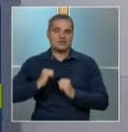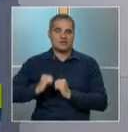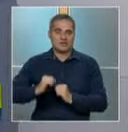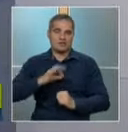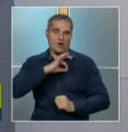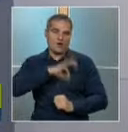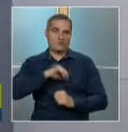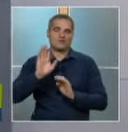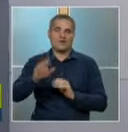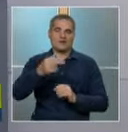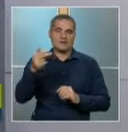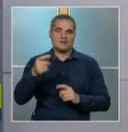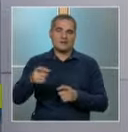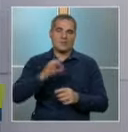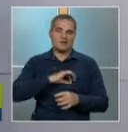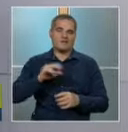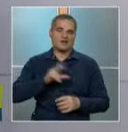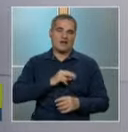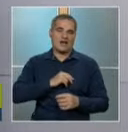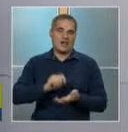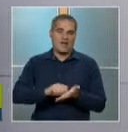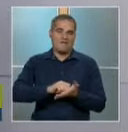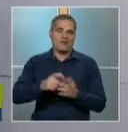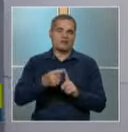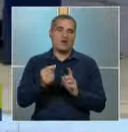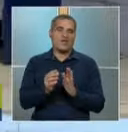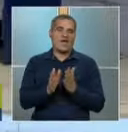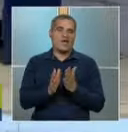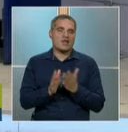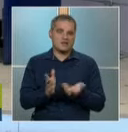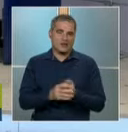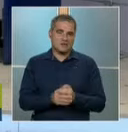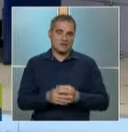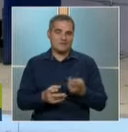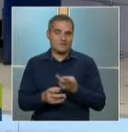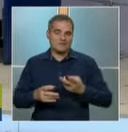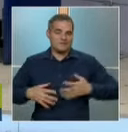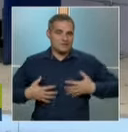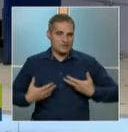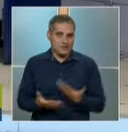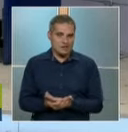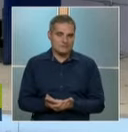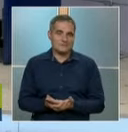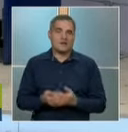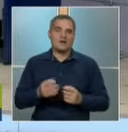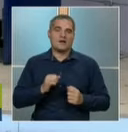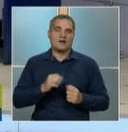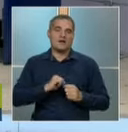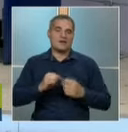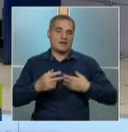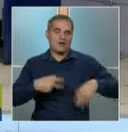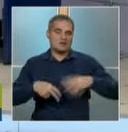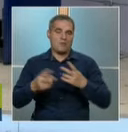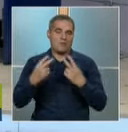благодаря успешно тезата си. Ти получаваш награда, ваучер от книжарница. Заповядай. И на двама ви желая успех, също така и на нашата